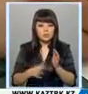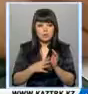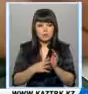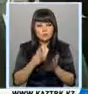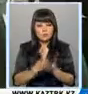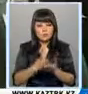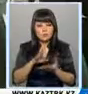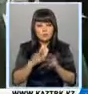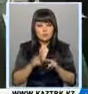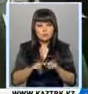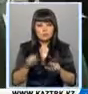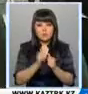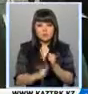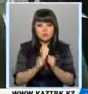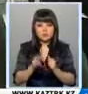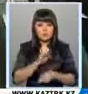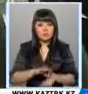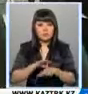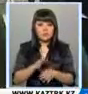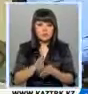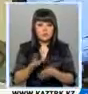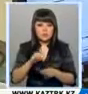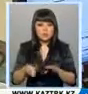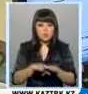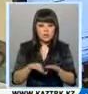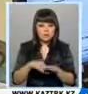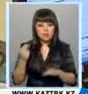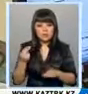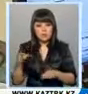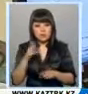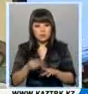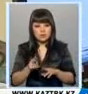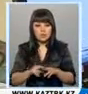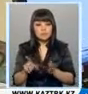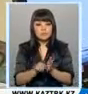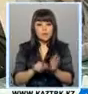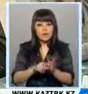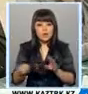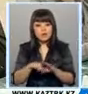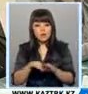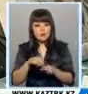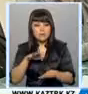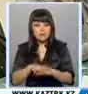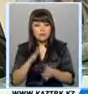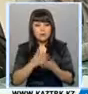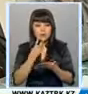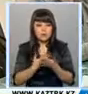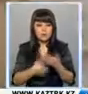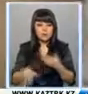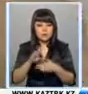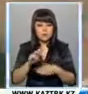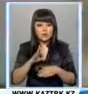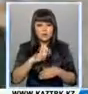бөлімшелері халыққа қызмет көрсетеді. Салымшыларымыз өздерінің есеп шоттарында жиналған зейнетақы қаржы көлемін ғаламтор Халық банкінің